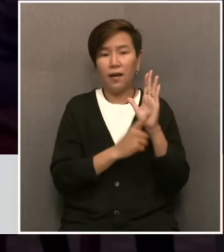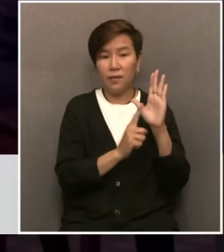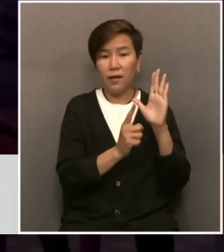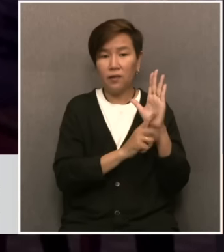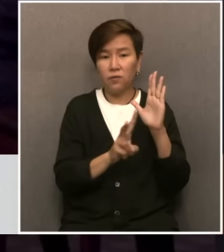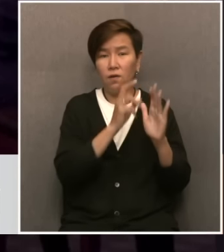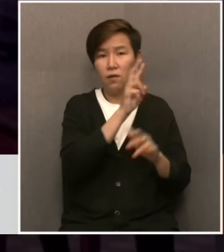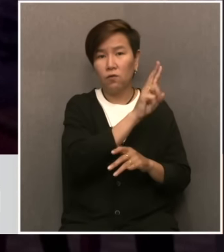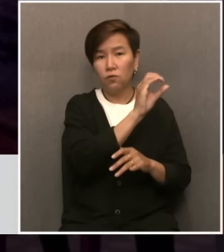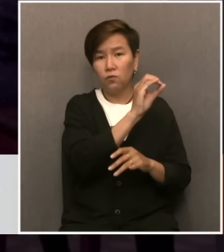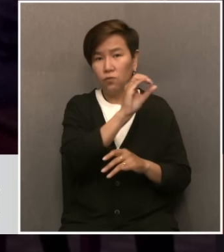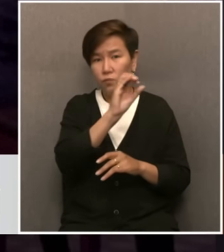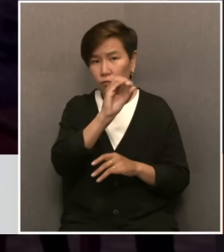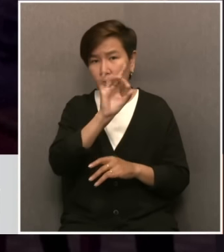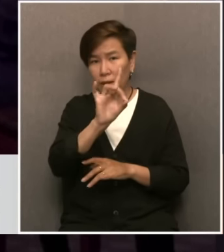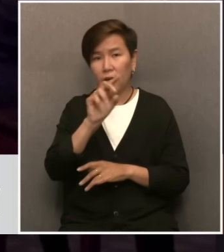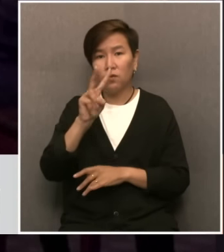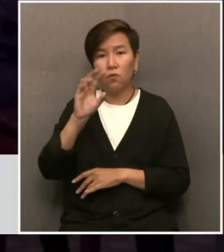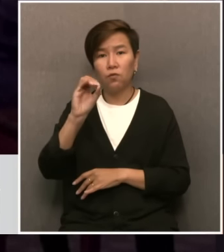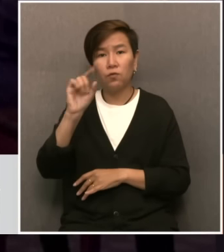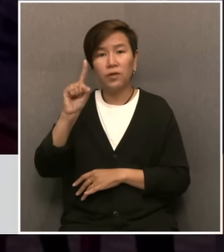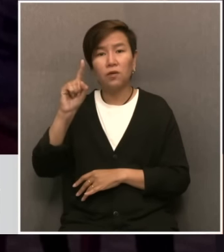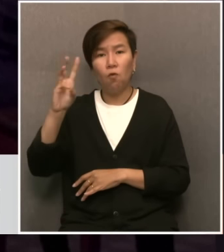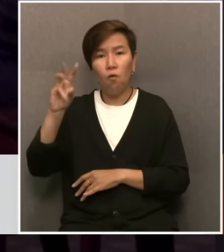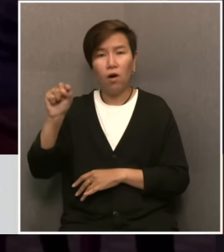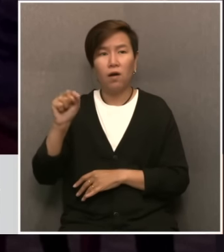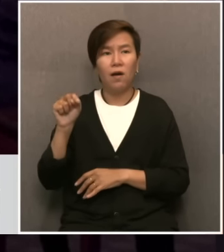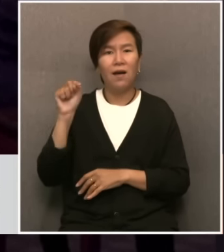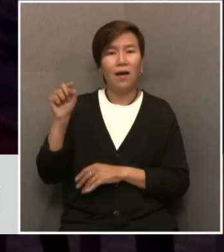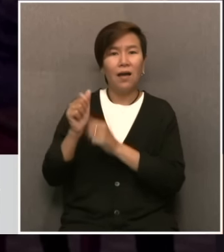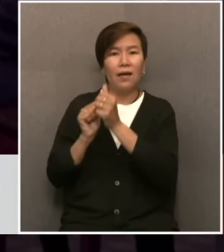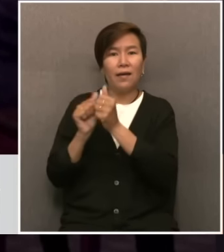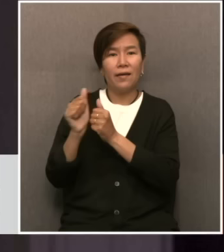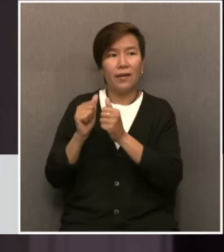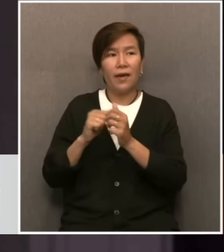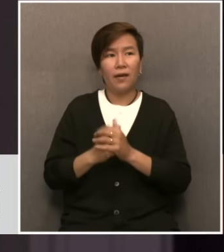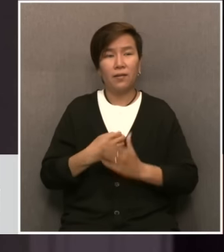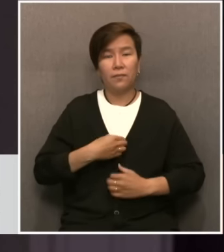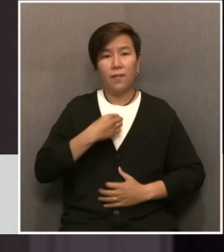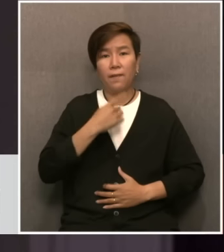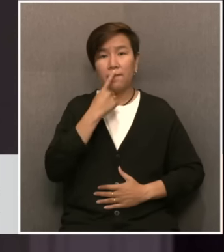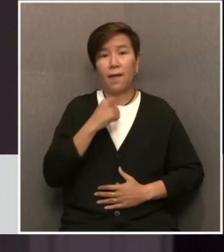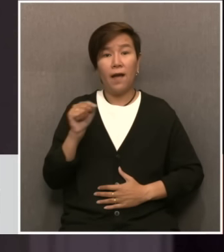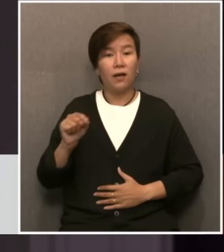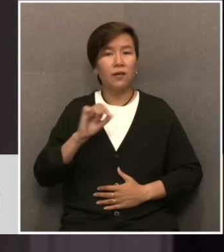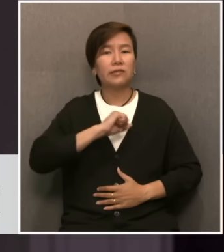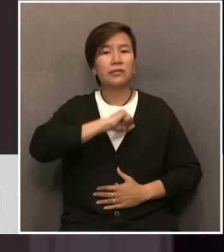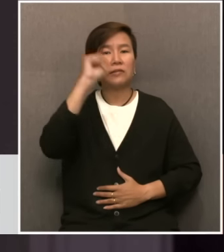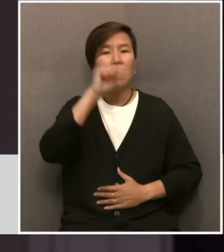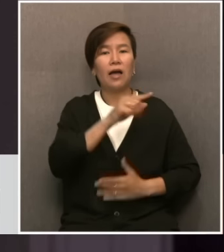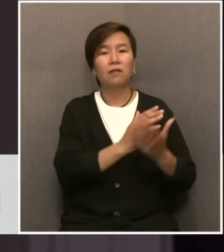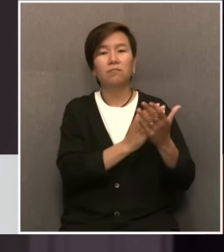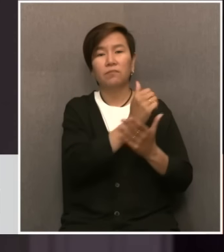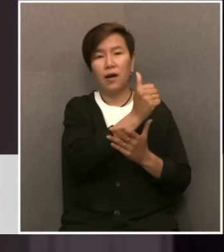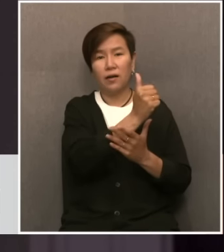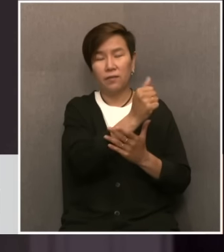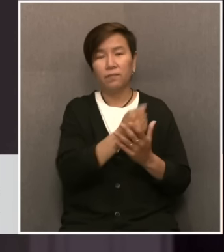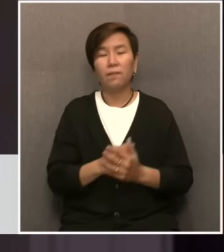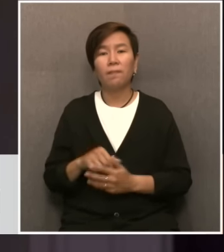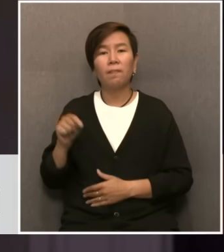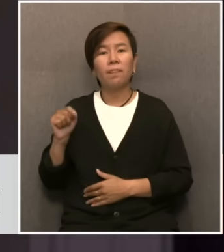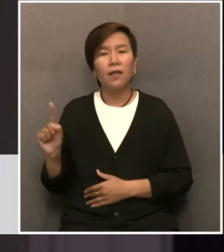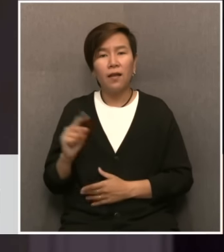2008และ2016โดยในปีหลังเขาต้องแข่งกับโดนัลด์ทรัมป์และทรัมป์ก็เอาชนะไปได้แล้วก็เป็นตัวแทนในการล